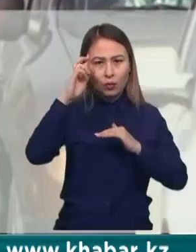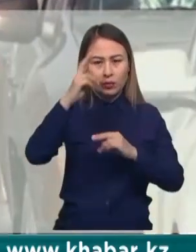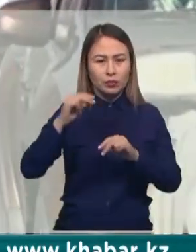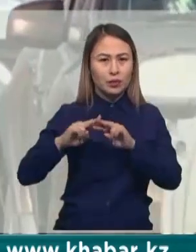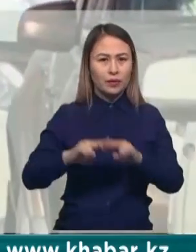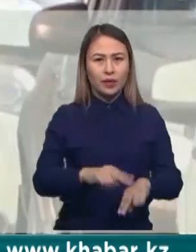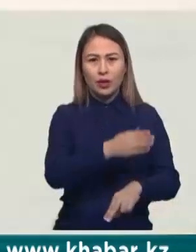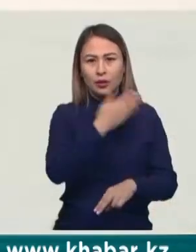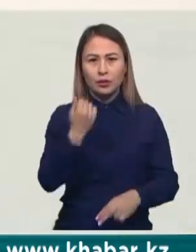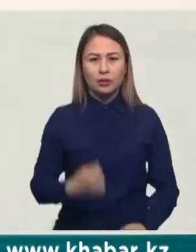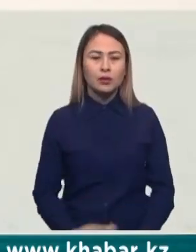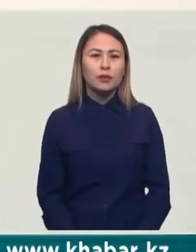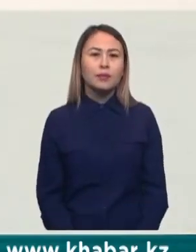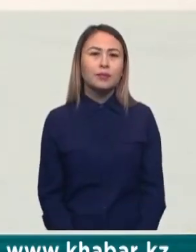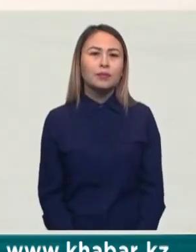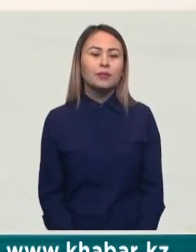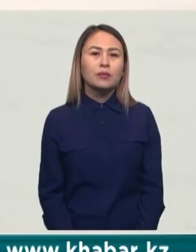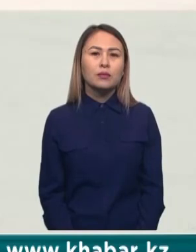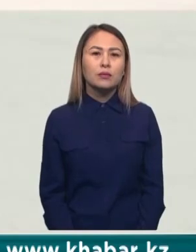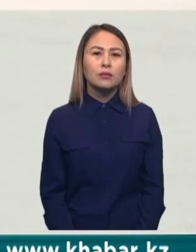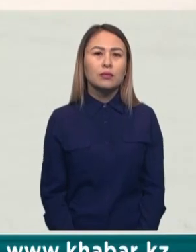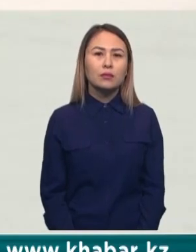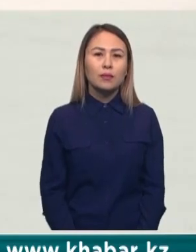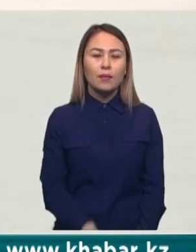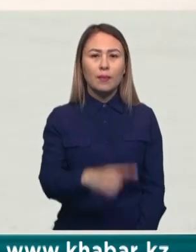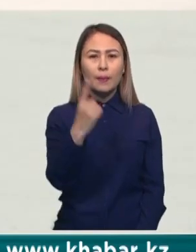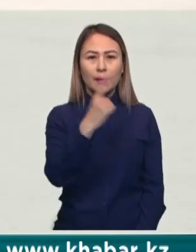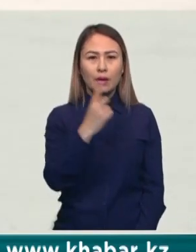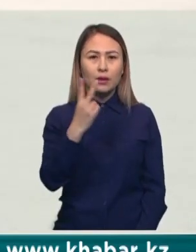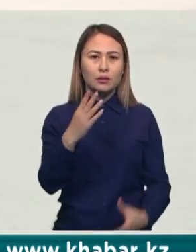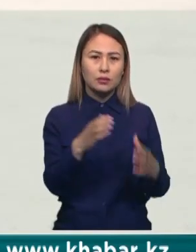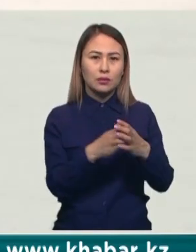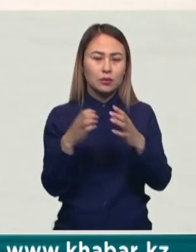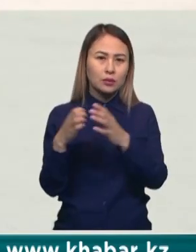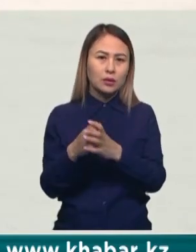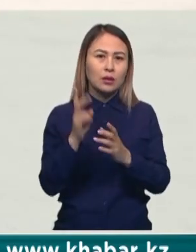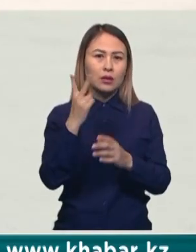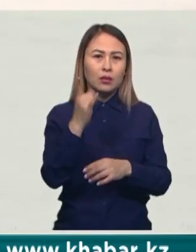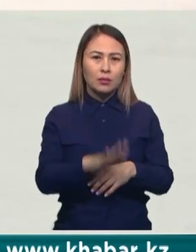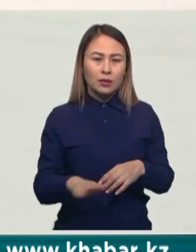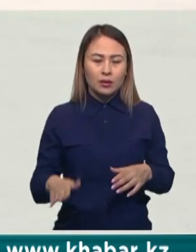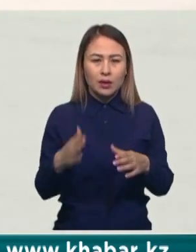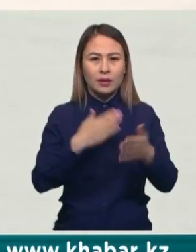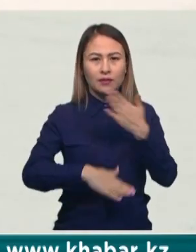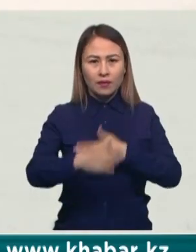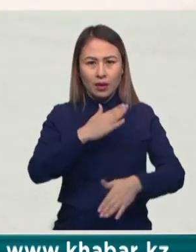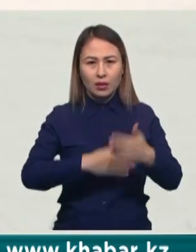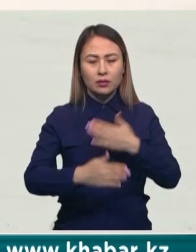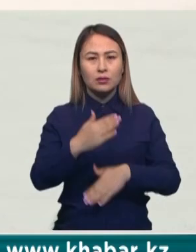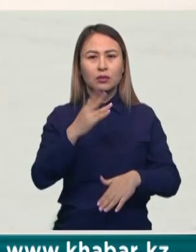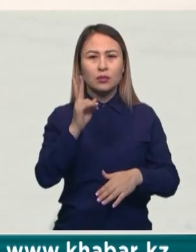қаржы бөлінбеген. Қалғандары бірінші, екінші топтағы мүгедектер, бала жастағы мүгедектер,